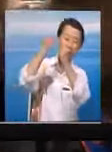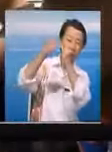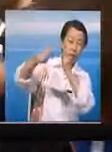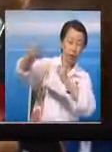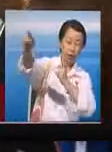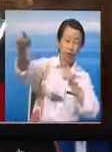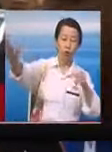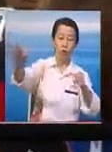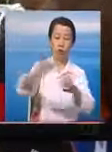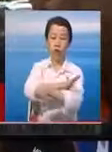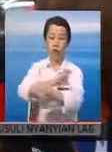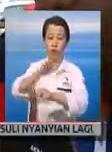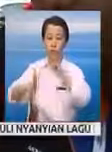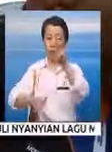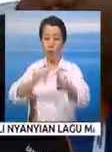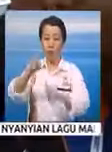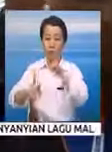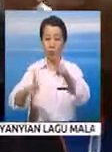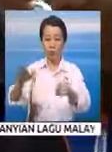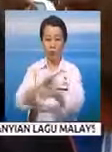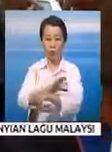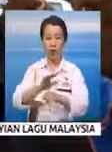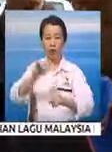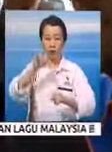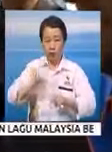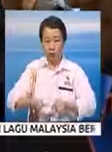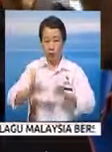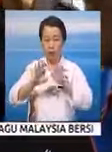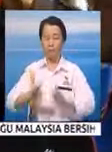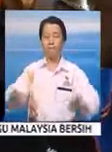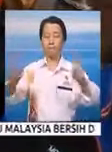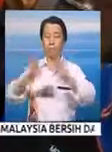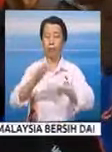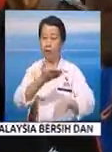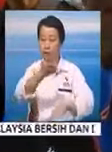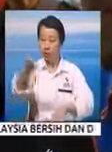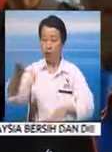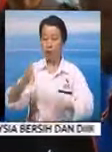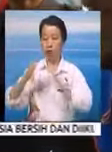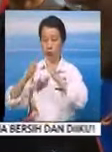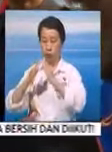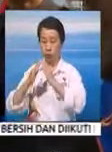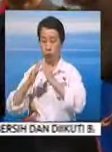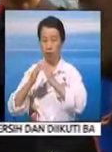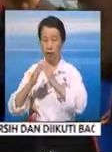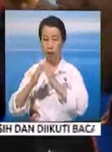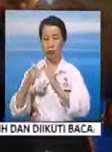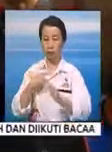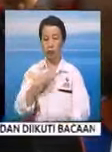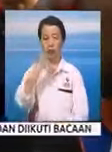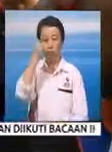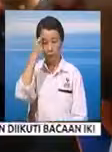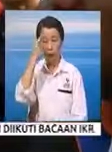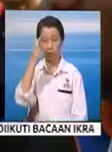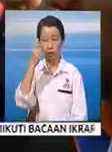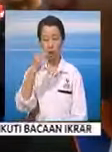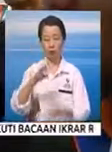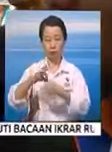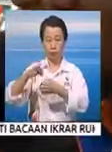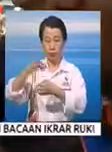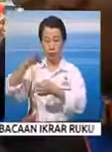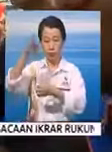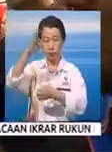penuh dengan lautan manusia. Tapi yang paling penting sekali bagi mereka di rumah, kita memahami, mendalami